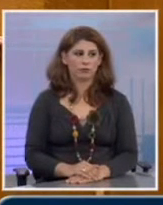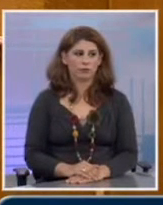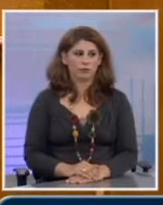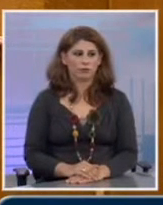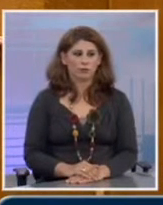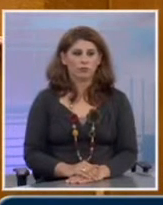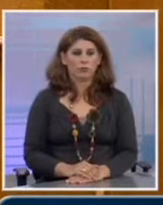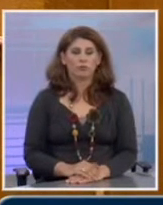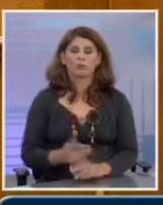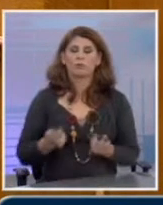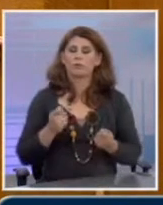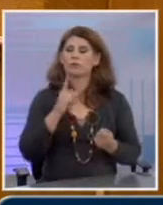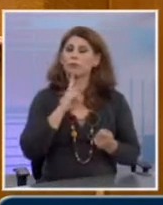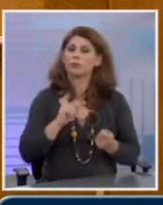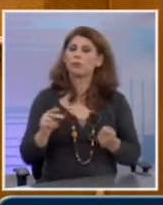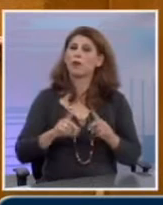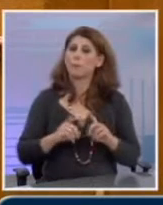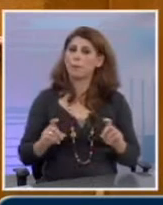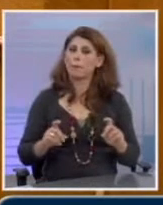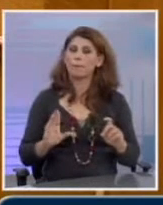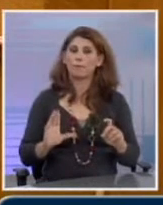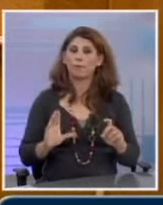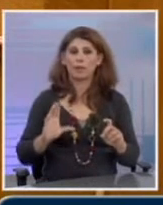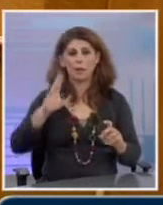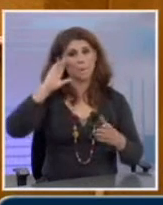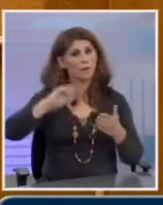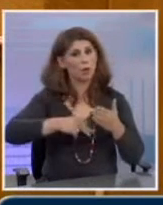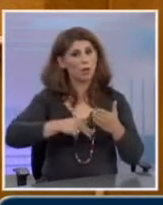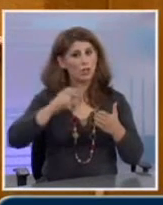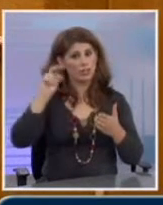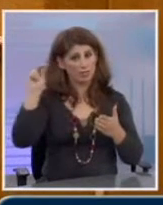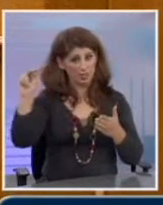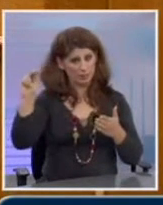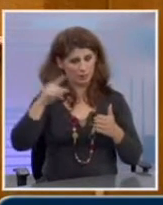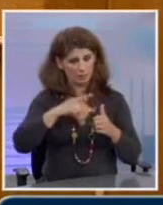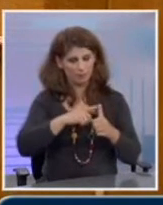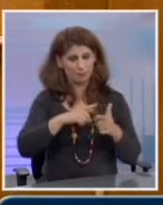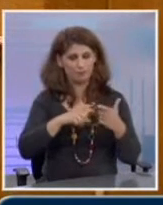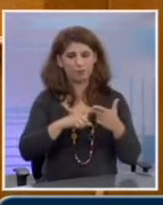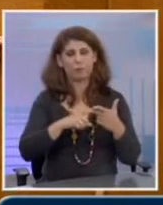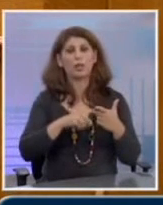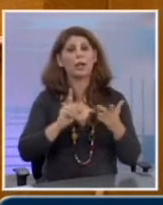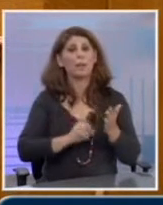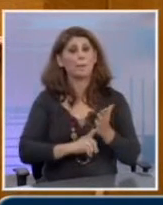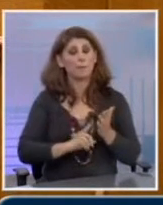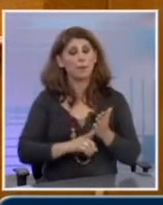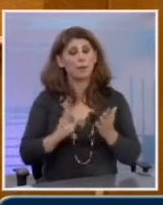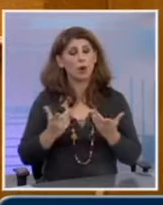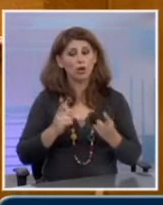κάνει το ίδιο πράγμα, δηλαδή με δεδομένες τις μνημονιακές δεσμεύσεις, με δεδομένη την υποχρέωση να τηρηθούν τα